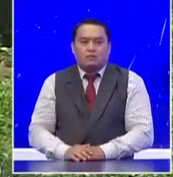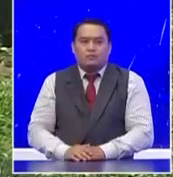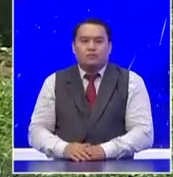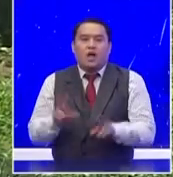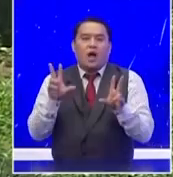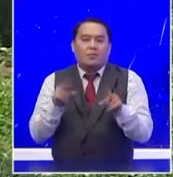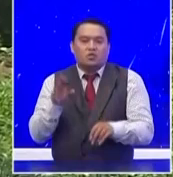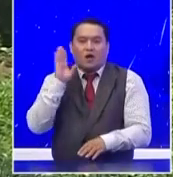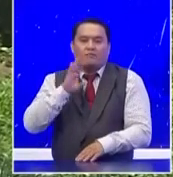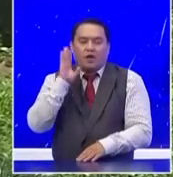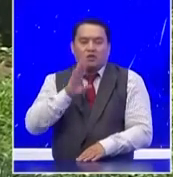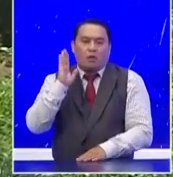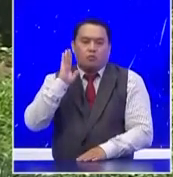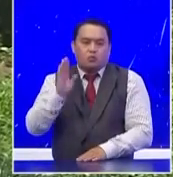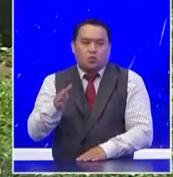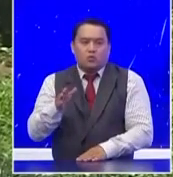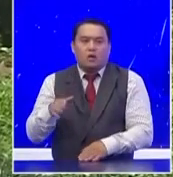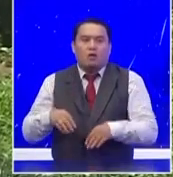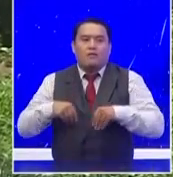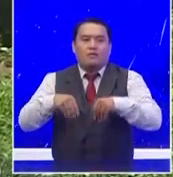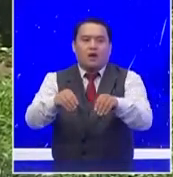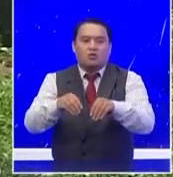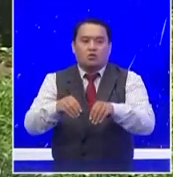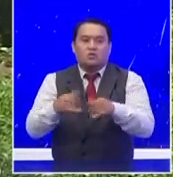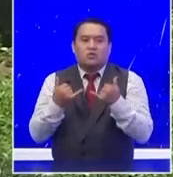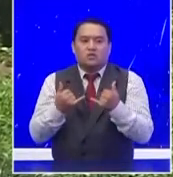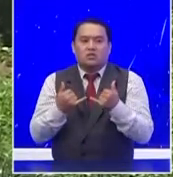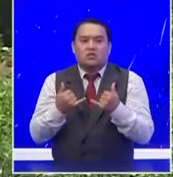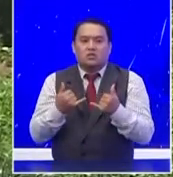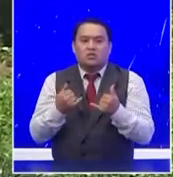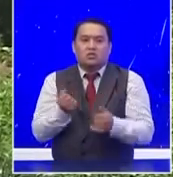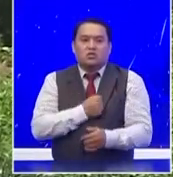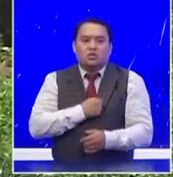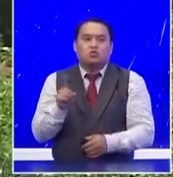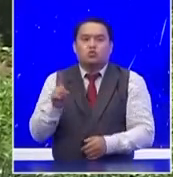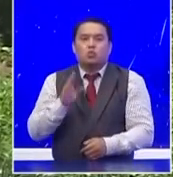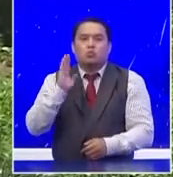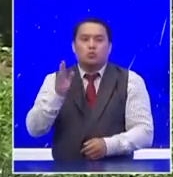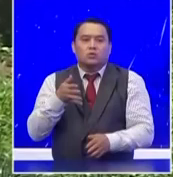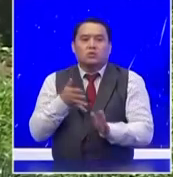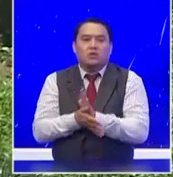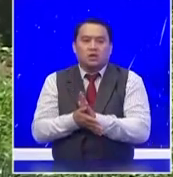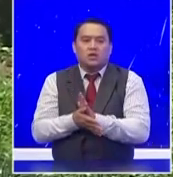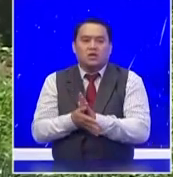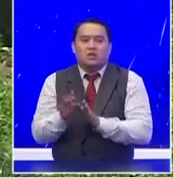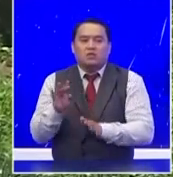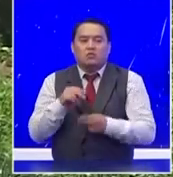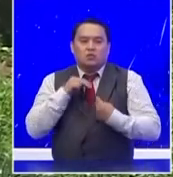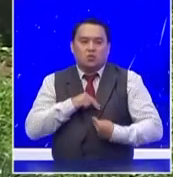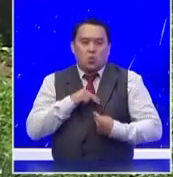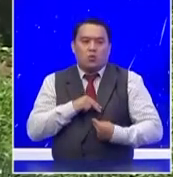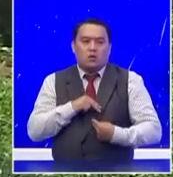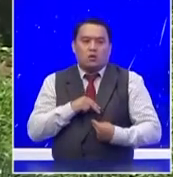что рычная вода будет, весь огород посадили, теперь жалко их. Что будем делать, зря терять свой труд?